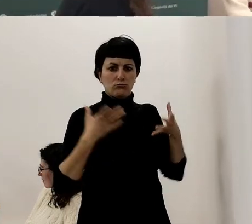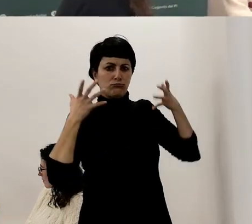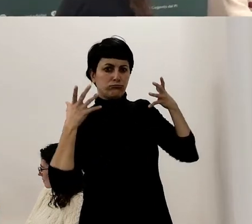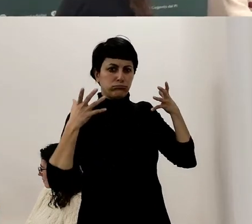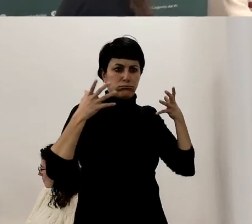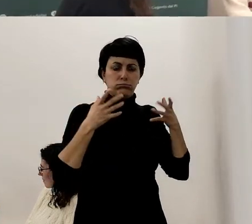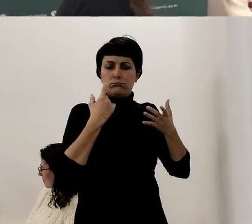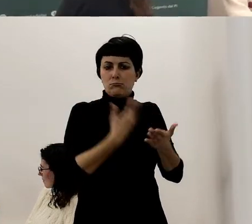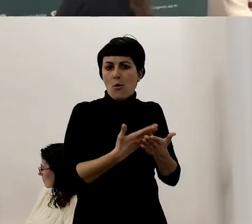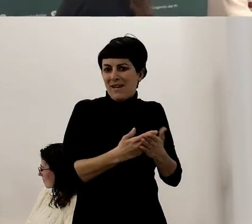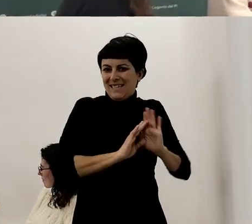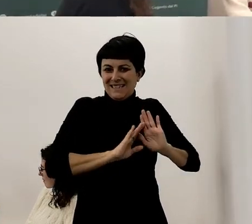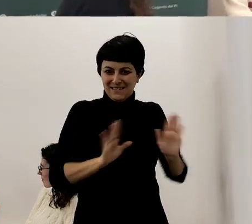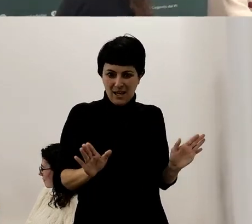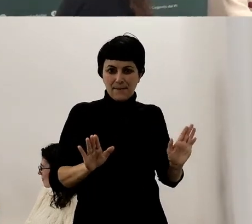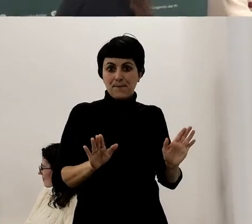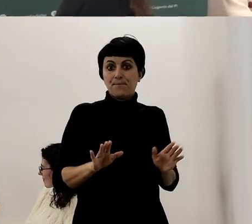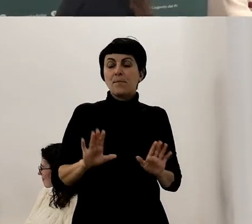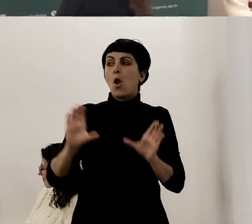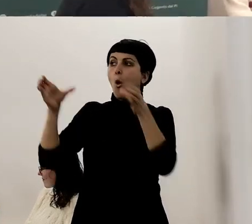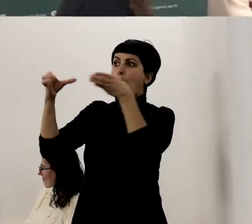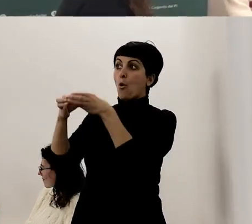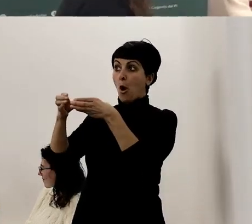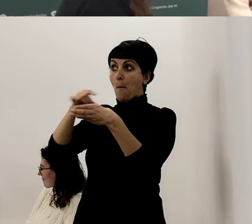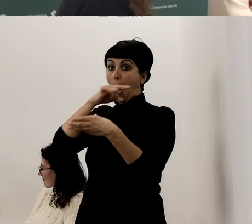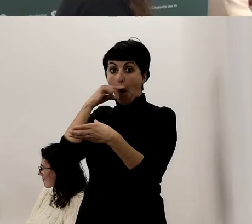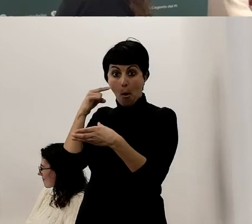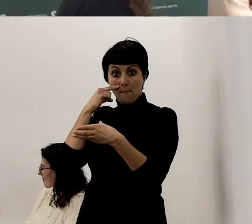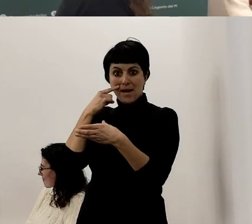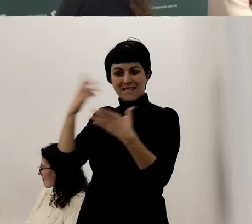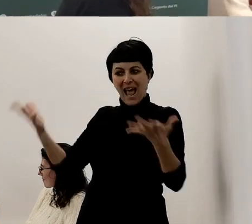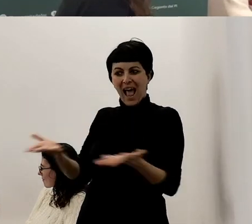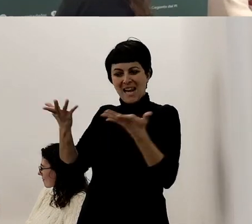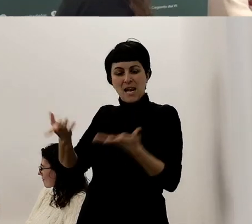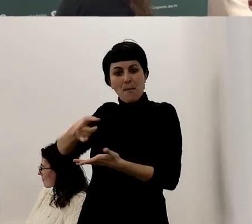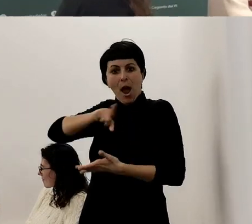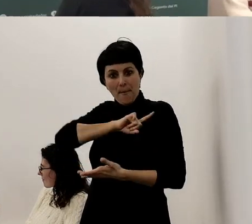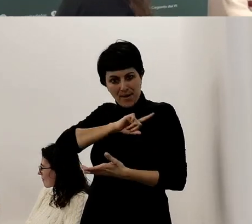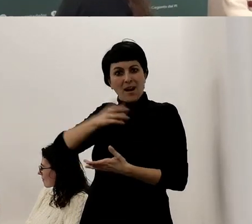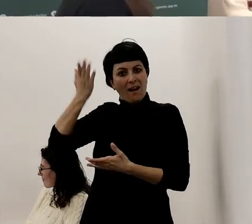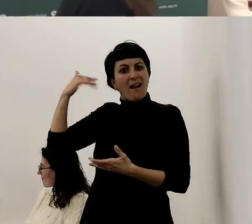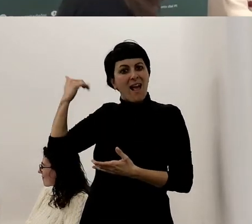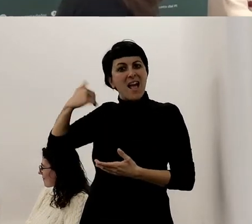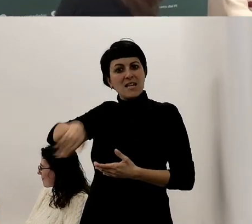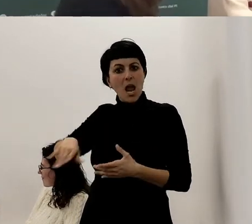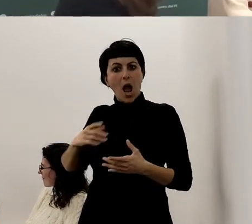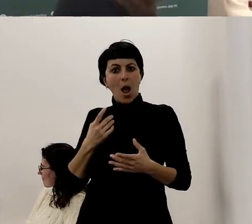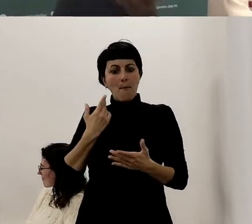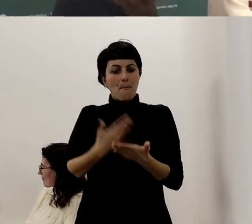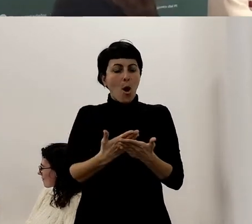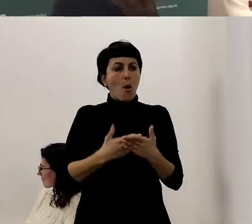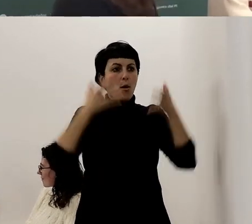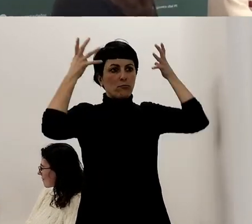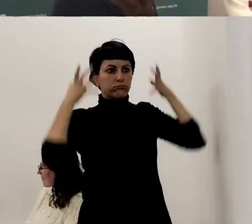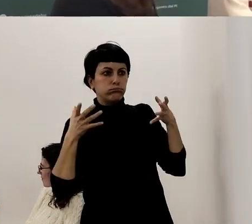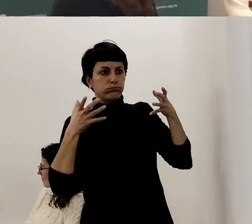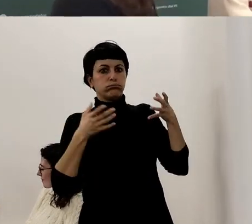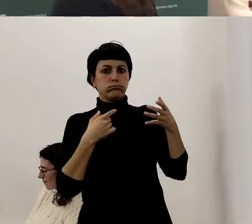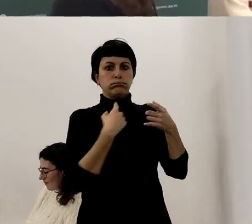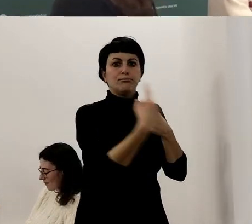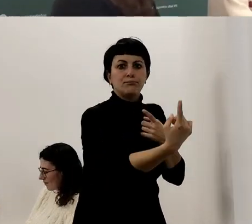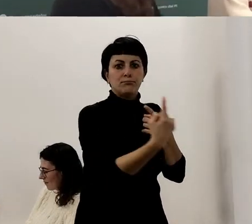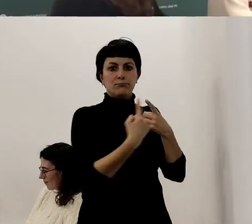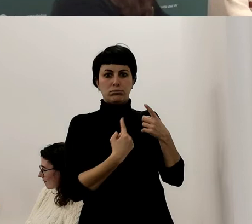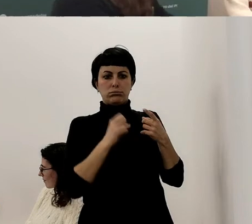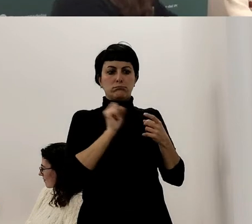exemple, hi va haver un grup d'homes que em van dir, aviam, prova aquí, no? Prova aquí, tira enrere, aviam com ho veus, agafa, no sé què.